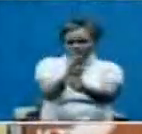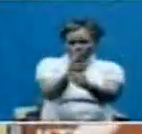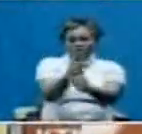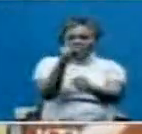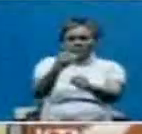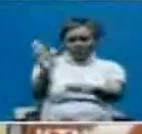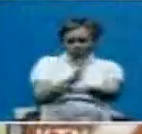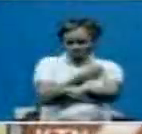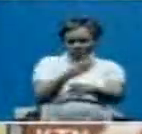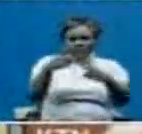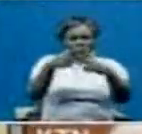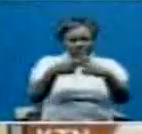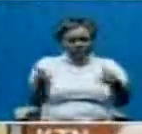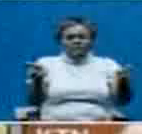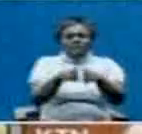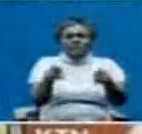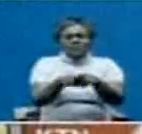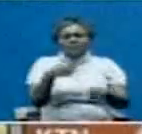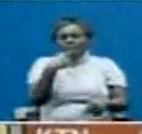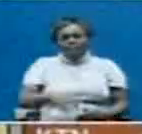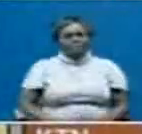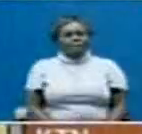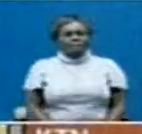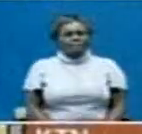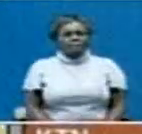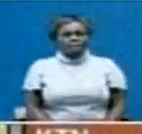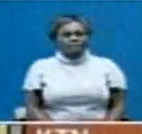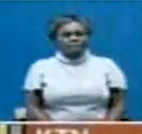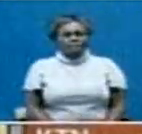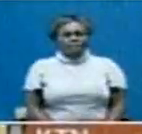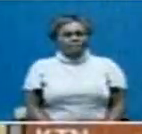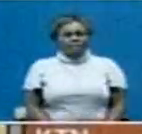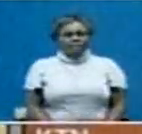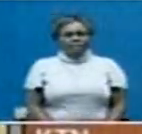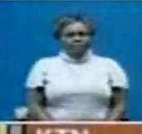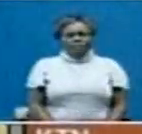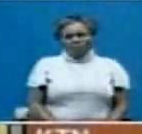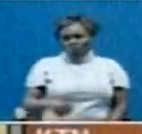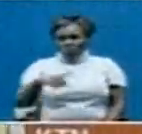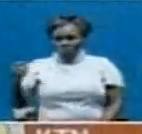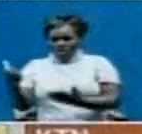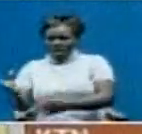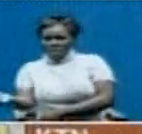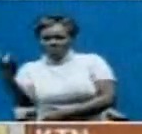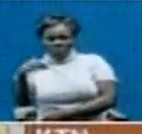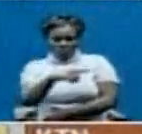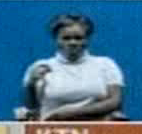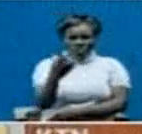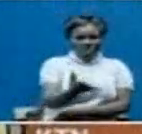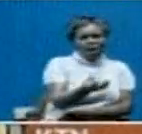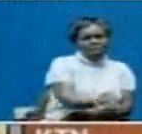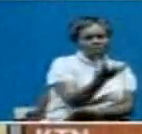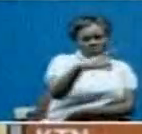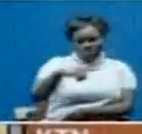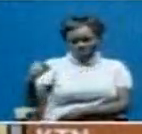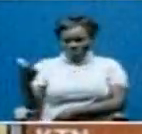wa siasa ukitetema kwa sehemu zake. Ukienda pande hii mbao, ukienda pande hii mbao, ukienda